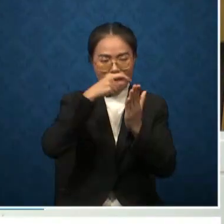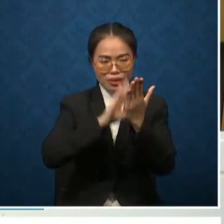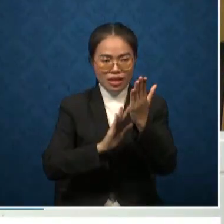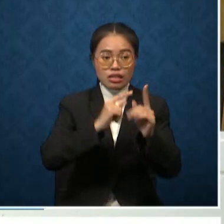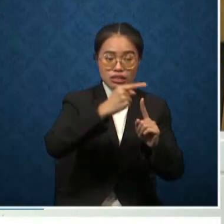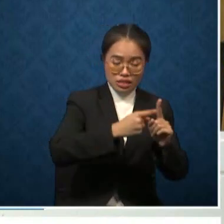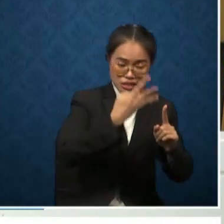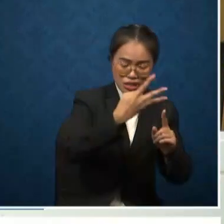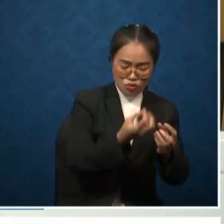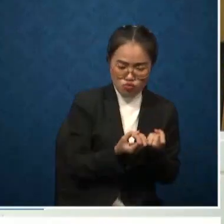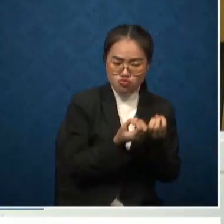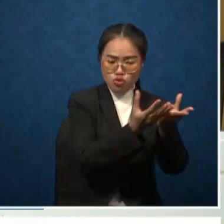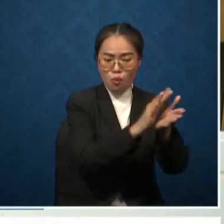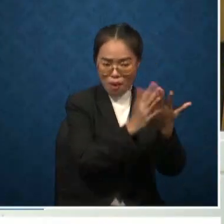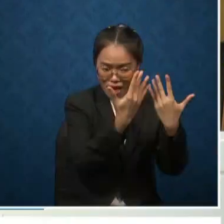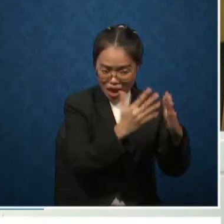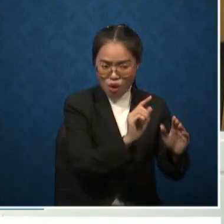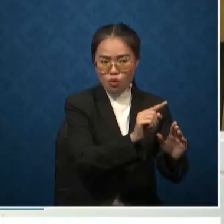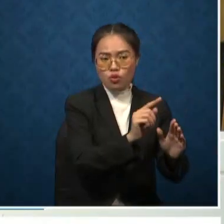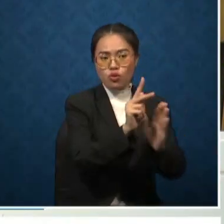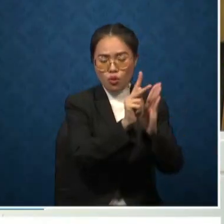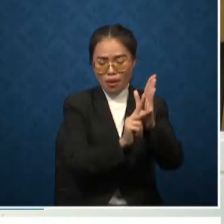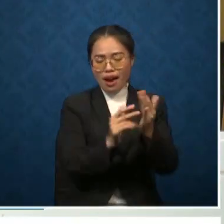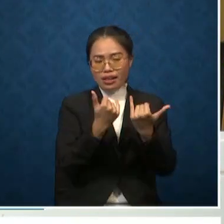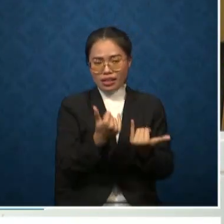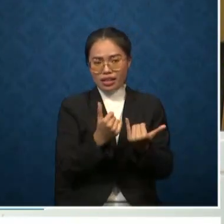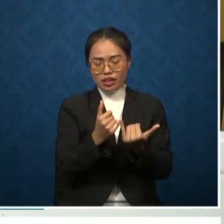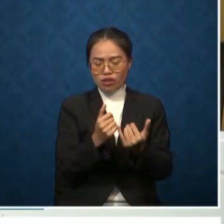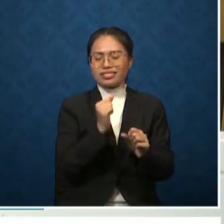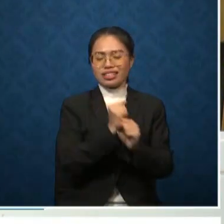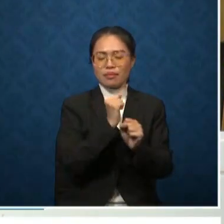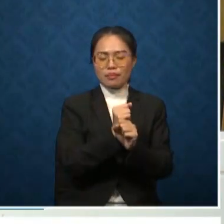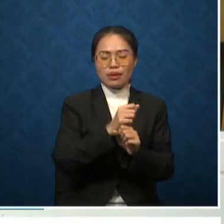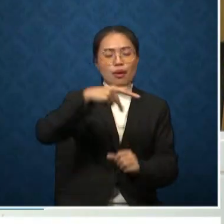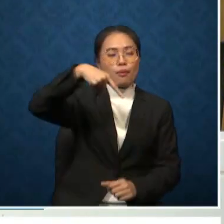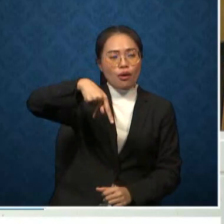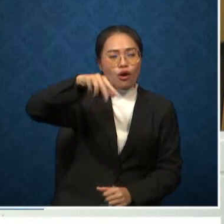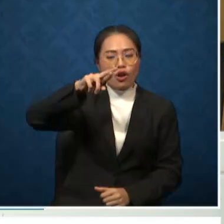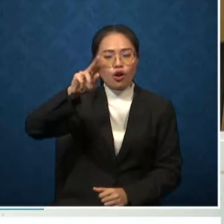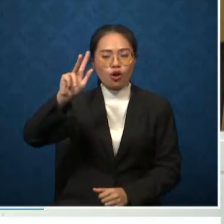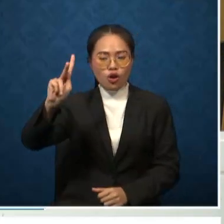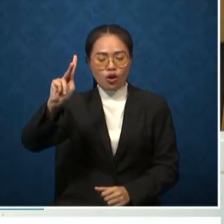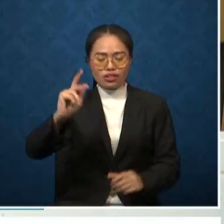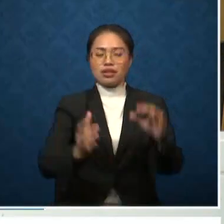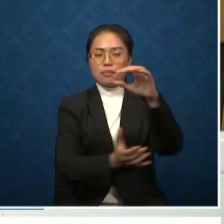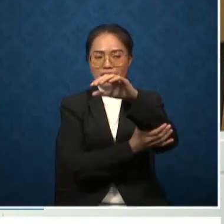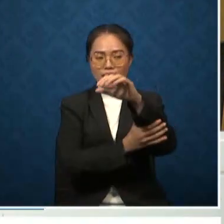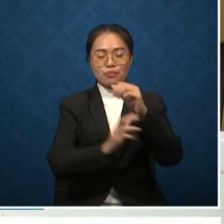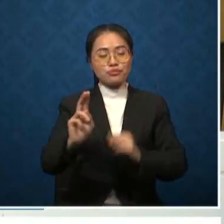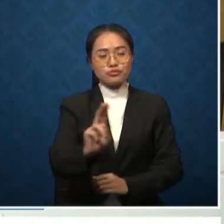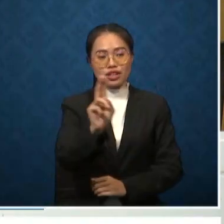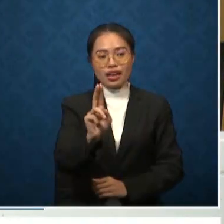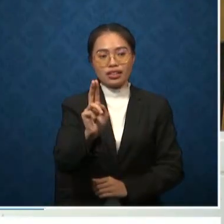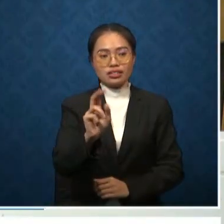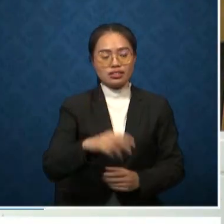เราส่งไปแล้วนะครับเพราะนั้นเราก็เรียนว่ากฎหมายของเราก็จะออกมาเป็นพระราชกำหนดซึ่งมีผลบังคับใช้มาแล้วซึ่งก็จะทำให้การ